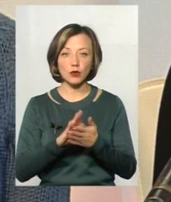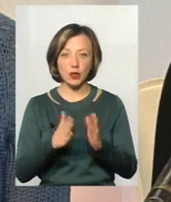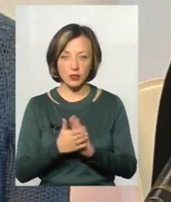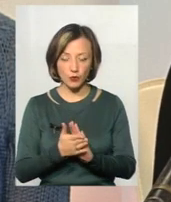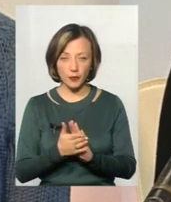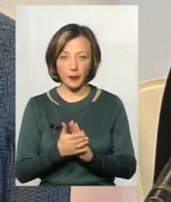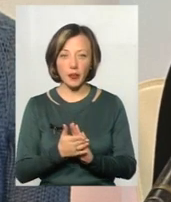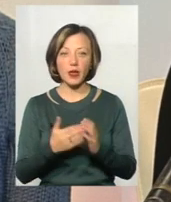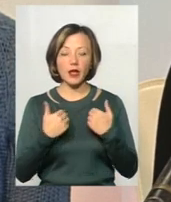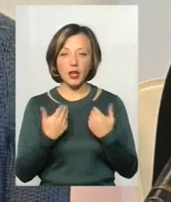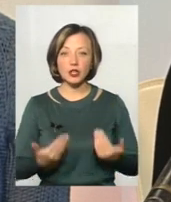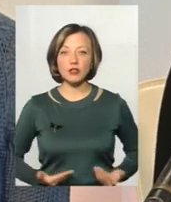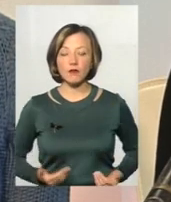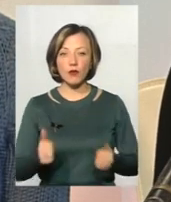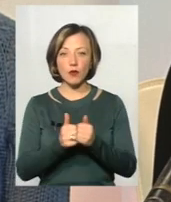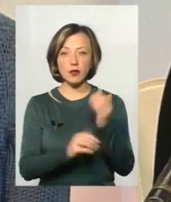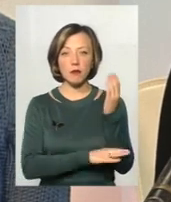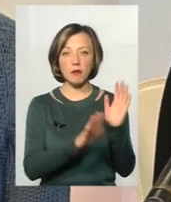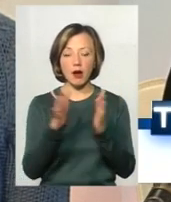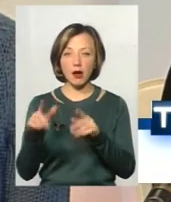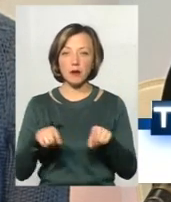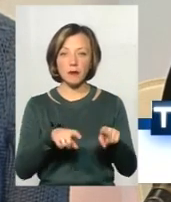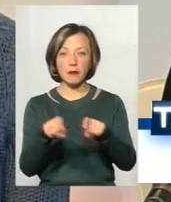ситуацию. Я живу возле парка, где бегают